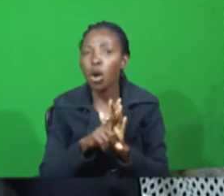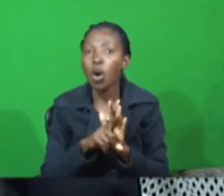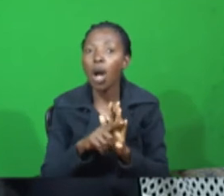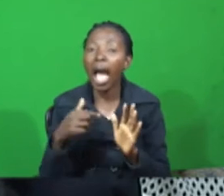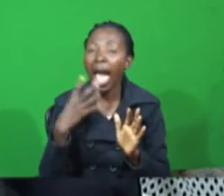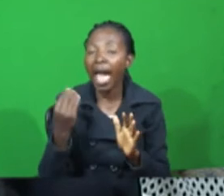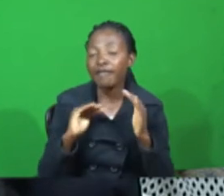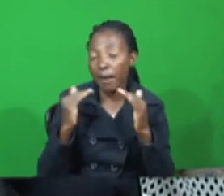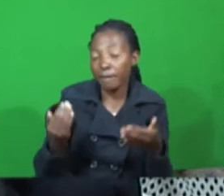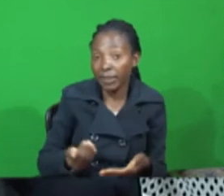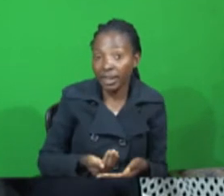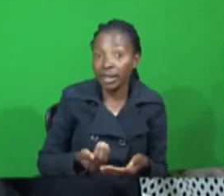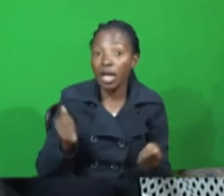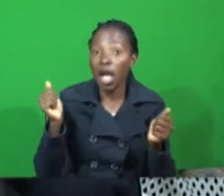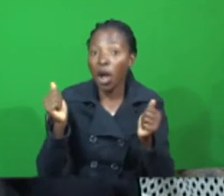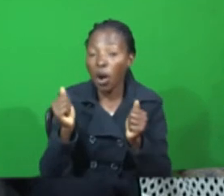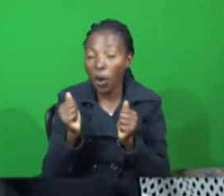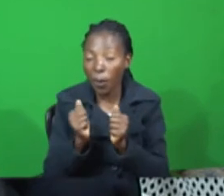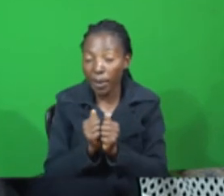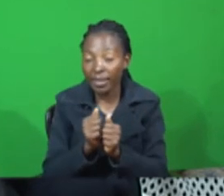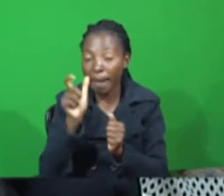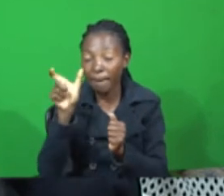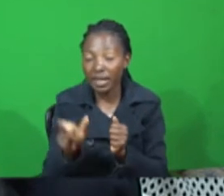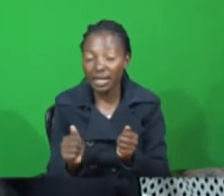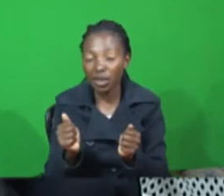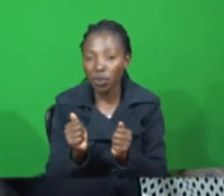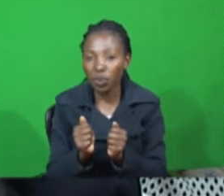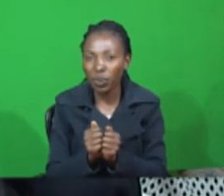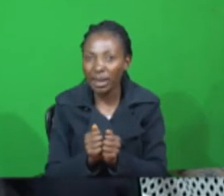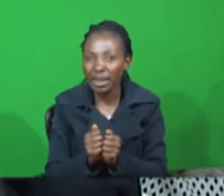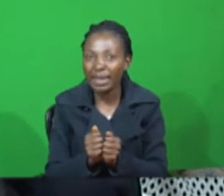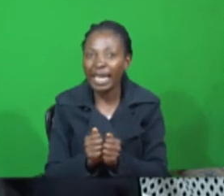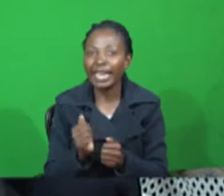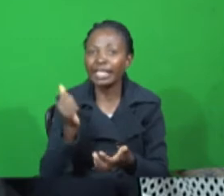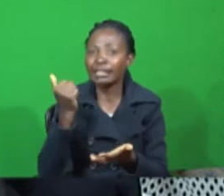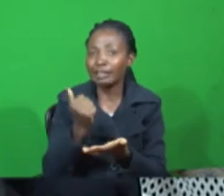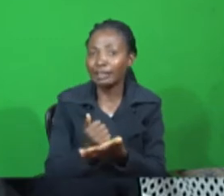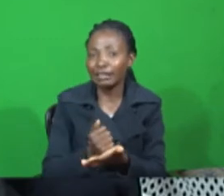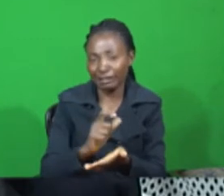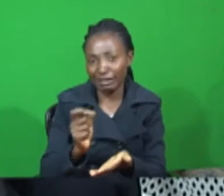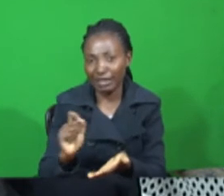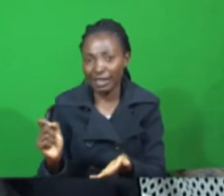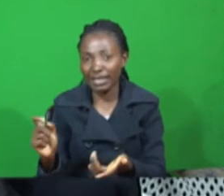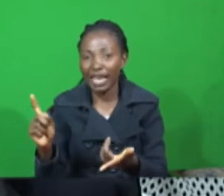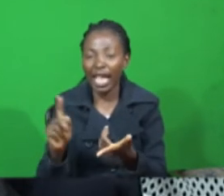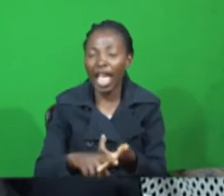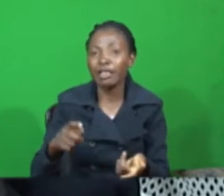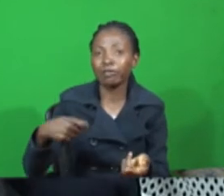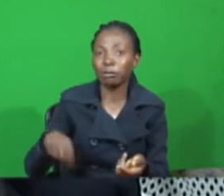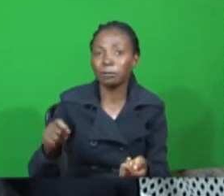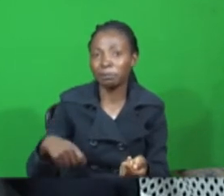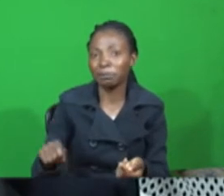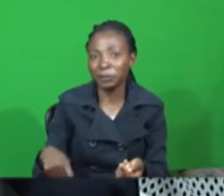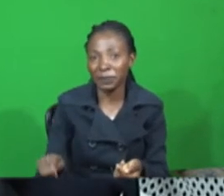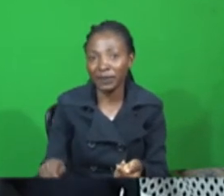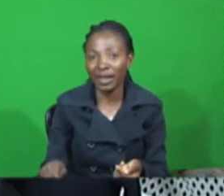Ndine mimba nemurume une nhumbidzi. Aka tidocherejedzai kuti izvi ndezvani. Chimbovira